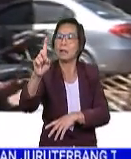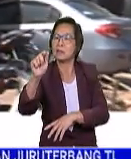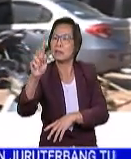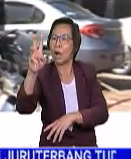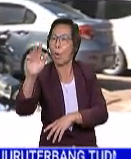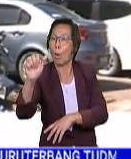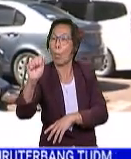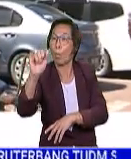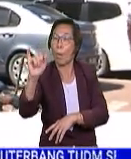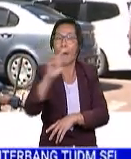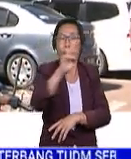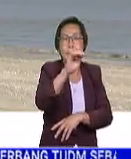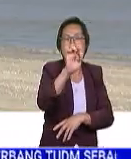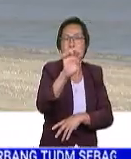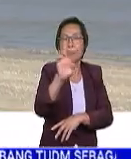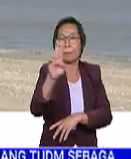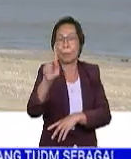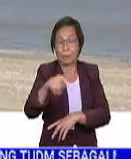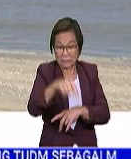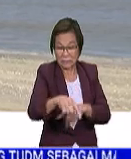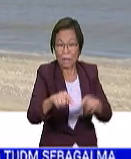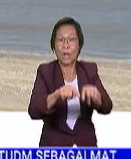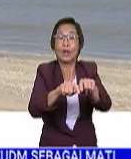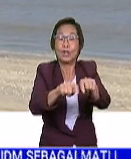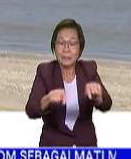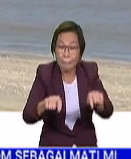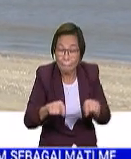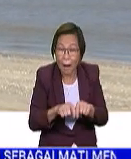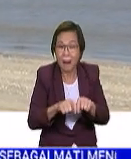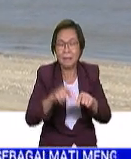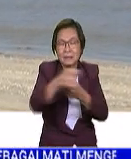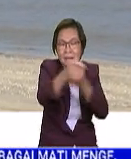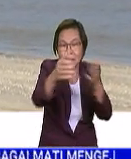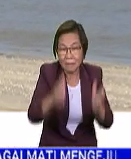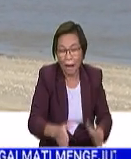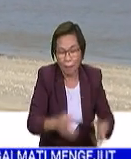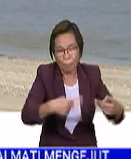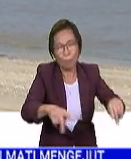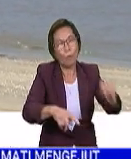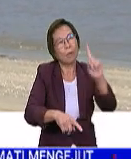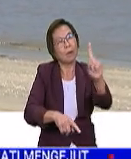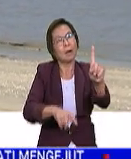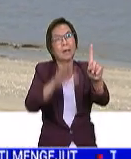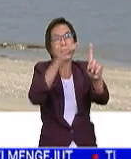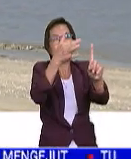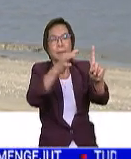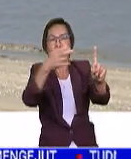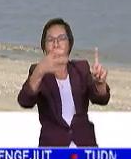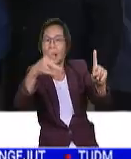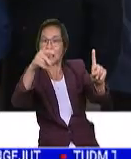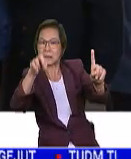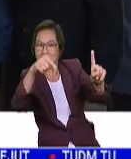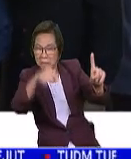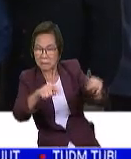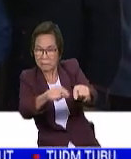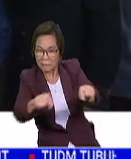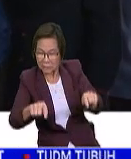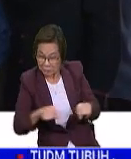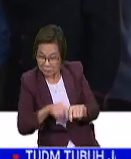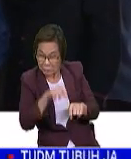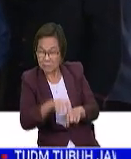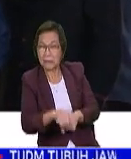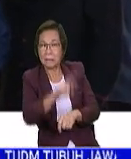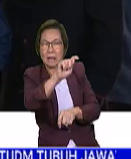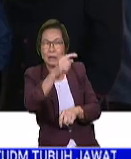Tanjung dawai merupakan penempatan nelayan berstatus pekan dengan keluasan 119 hektar Tanjung